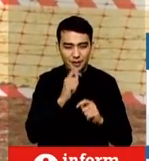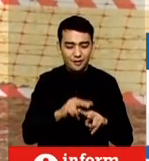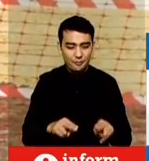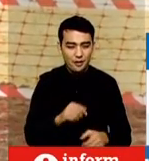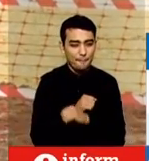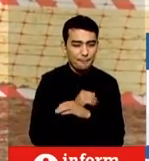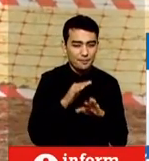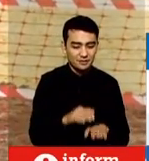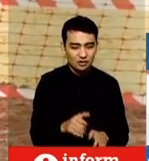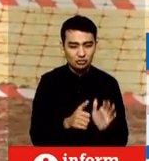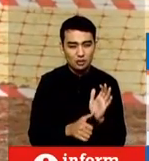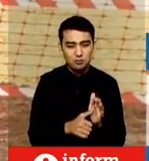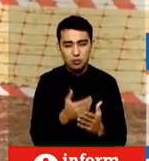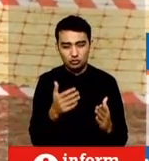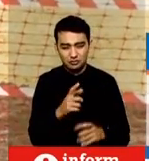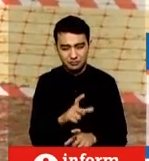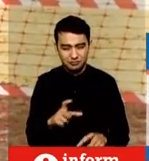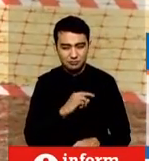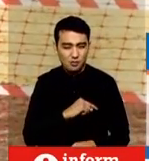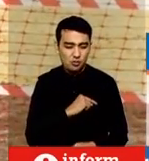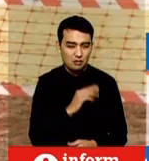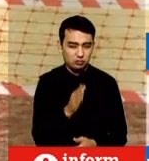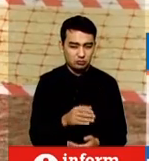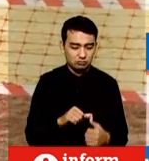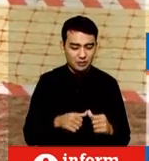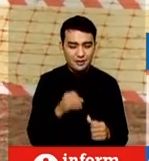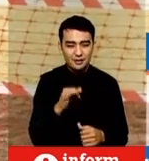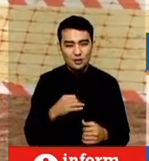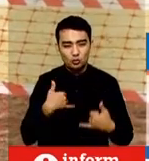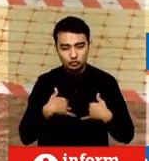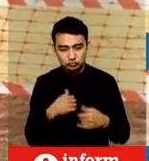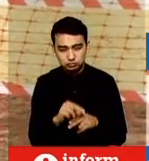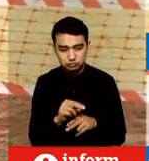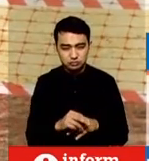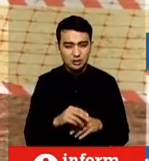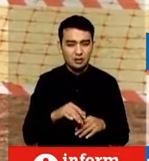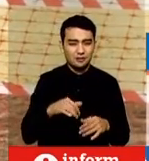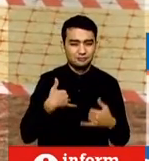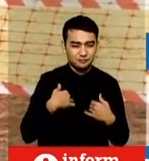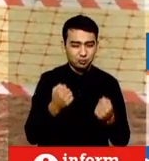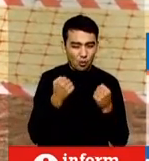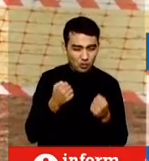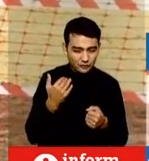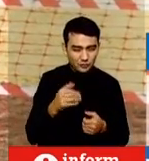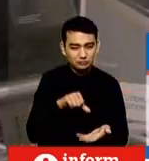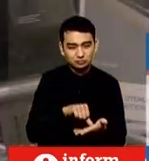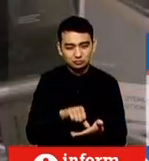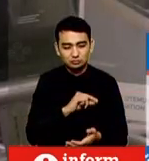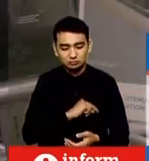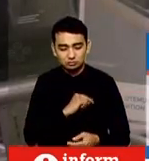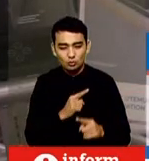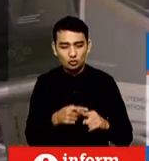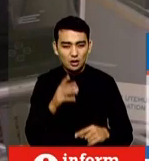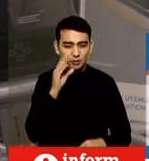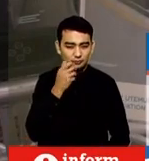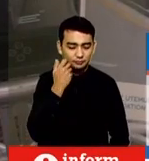орнында 60 шақты қызметкер тұрақты түрде жұмыс істейді. Одан бөлек ұстаздар, жаттықтырушылар секілді мамандар осында қосымша қызмет ете алады. Ғимарат